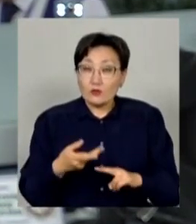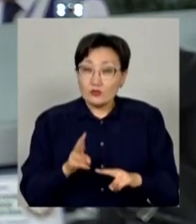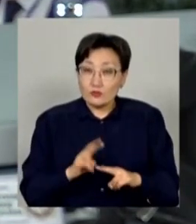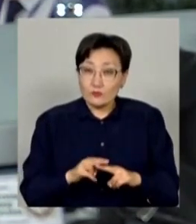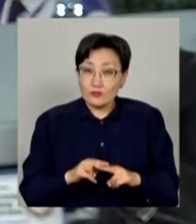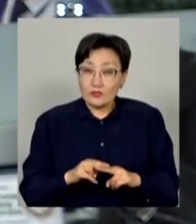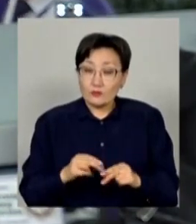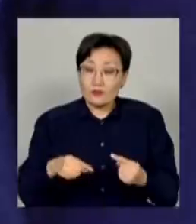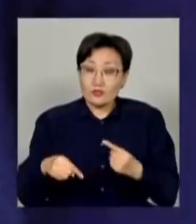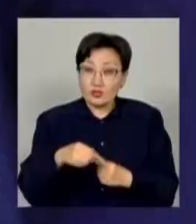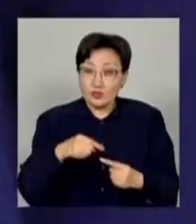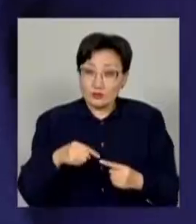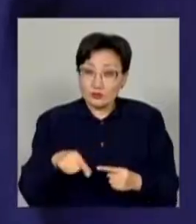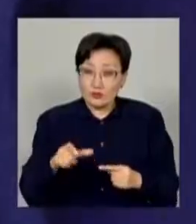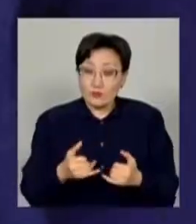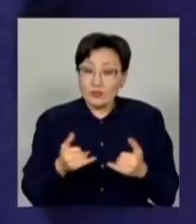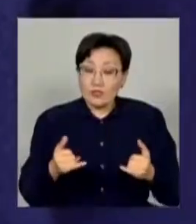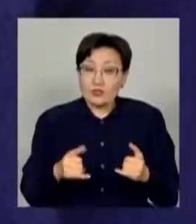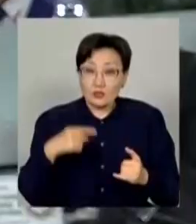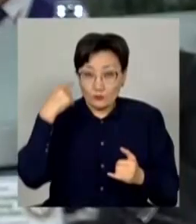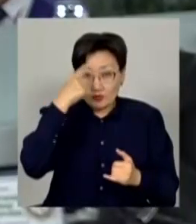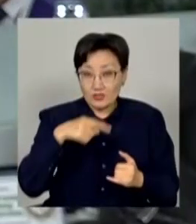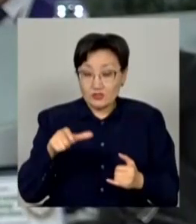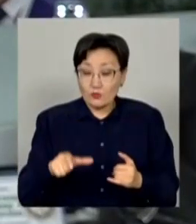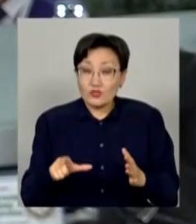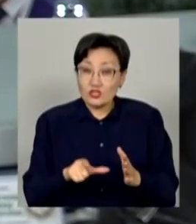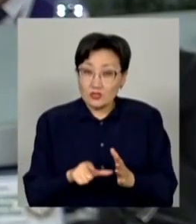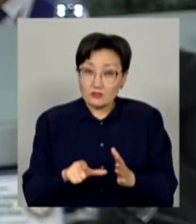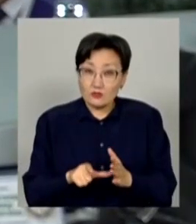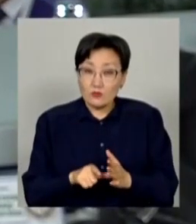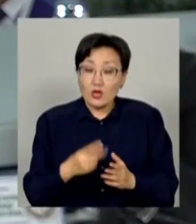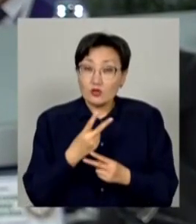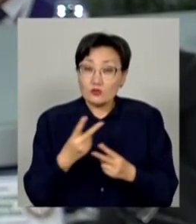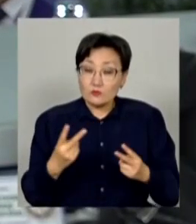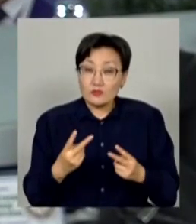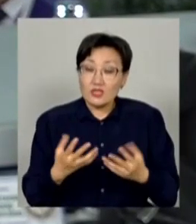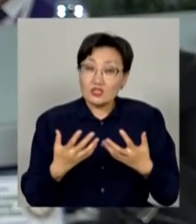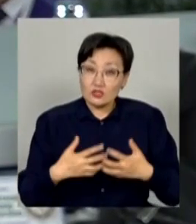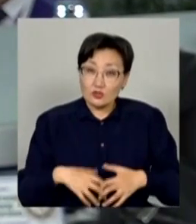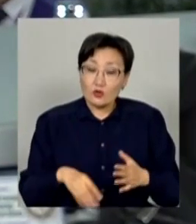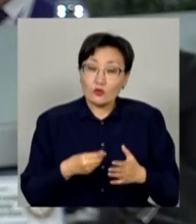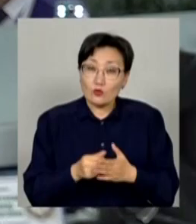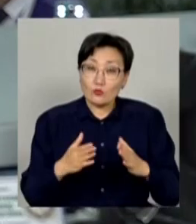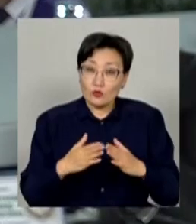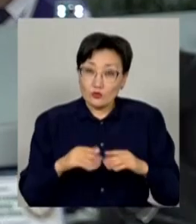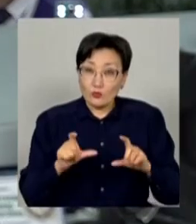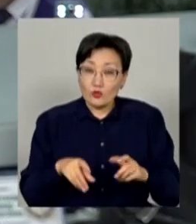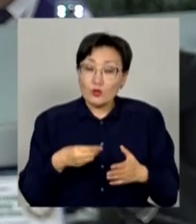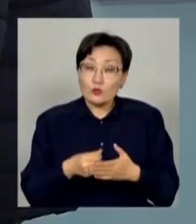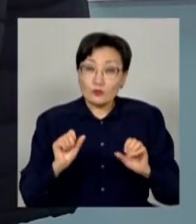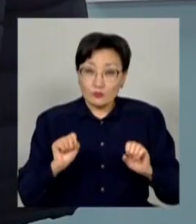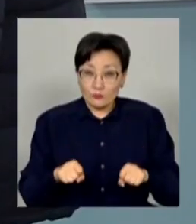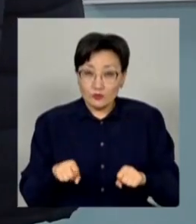деген жеке кәсіпкерлер үшін. Жеке тұлғалар өздерінің салықтарын көріп, санап және төлеуге үйден шықпай төлеуге мүмкіндіктері